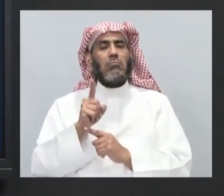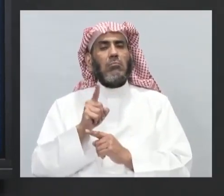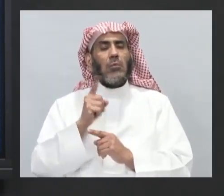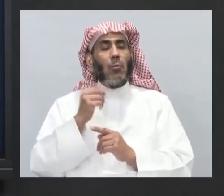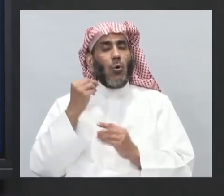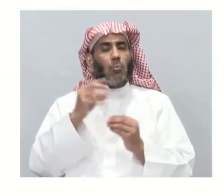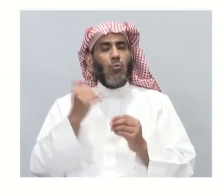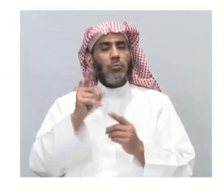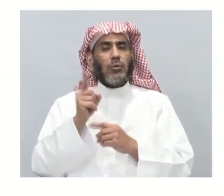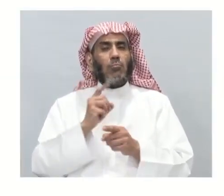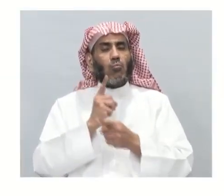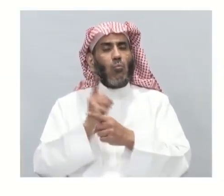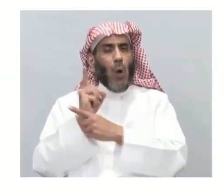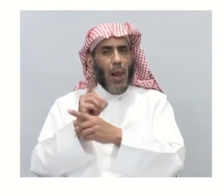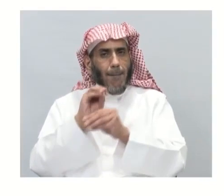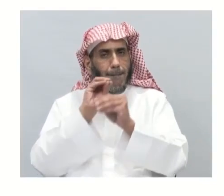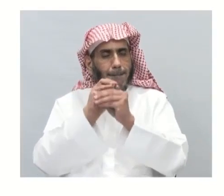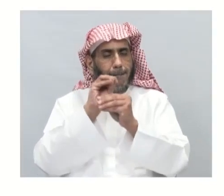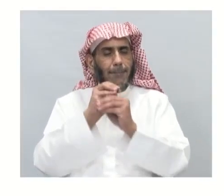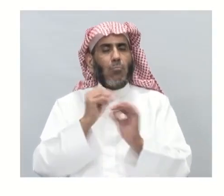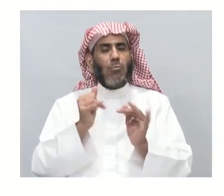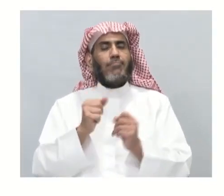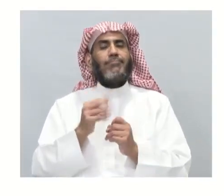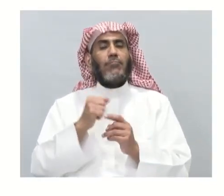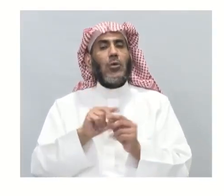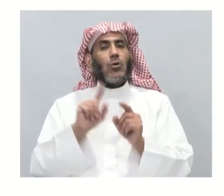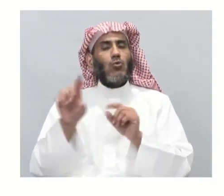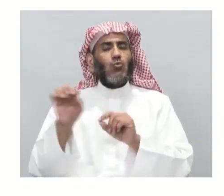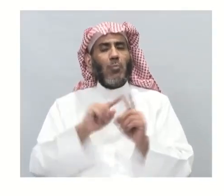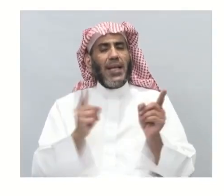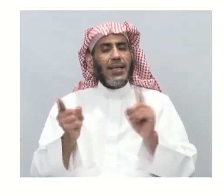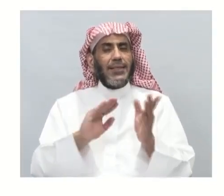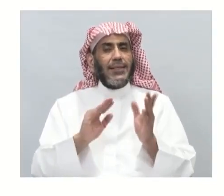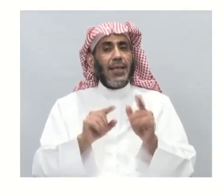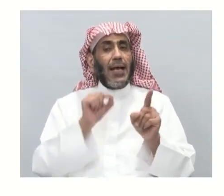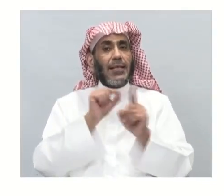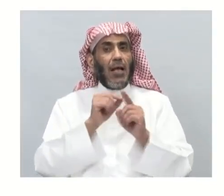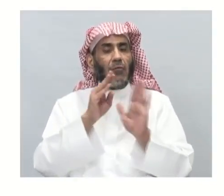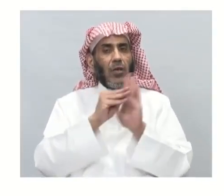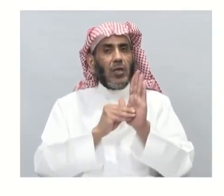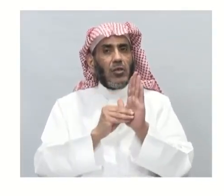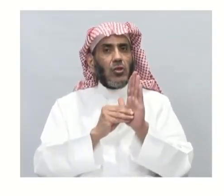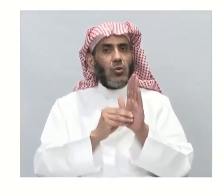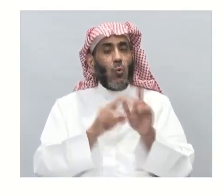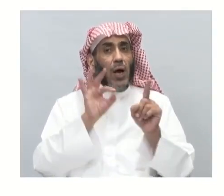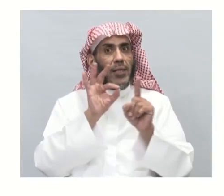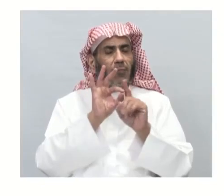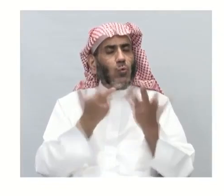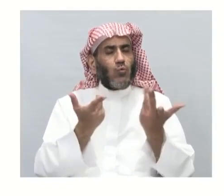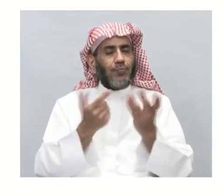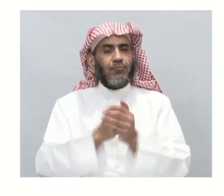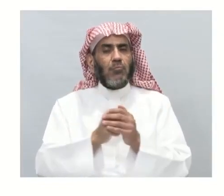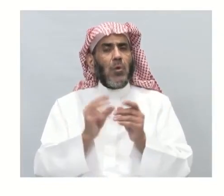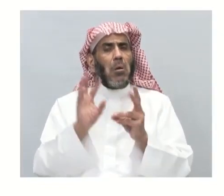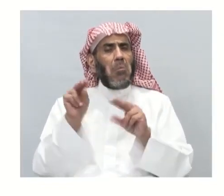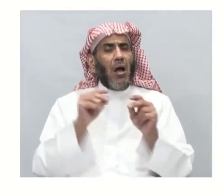حاضرا من لدنه الامر الثالث تميز اهداف النص ومراميه وتوجهاته لان بعض الالفاظ لا